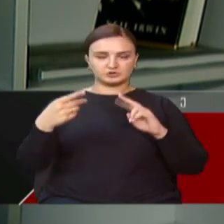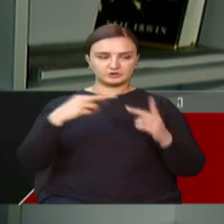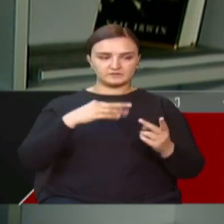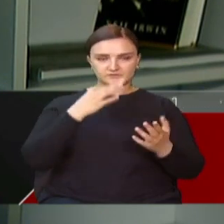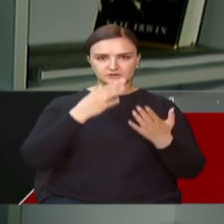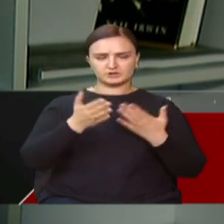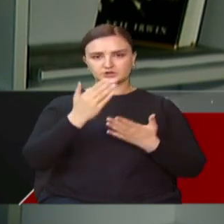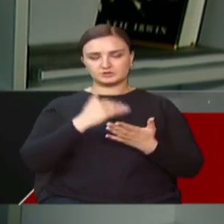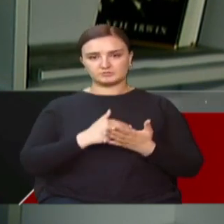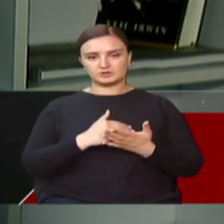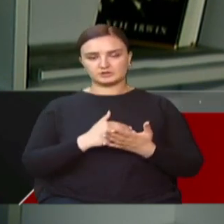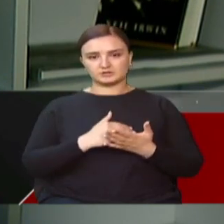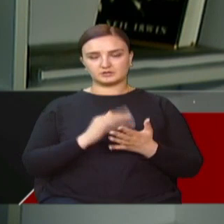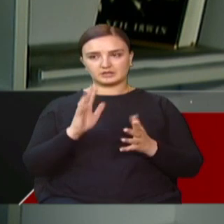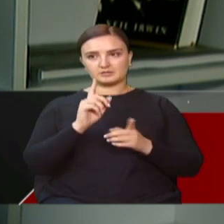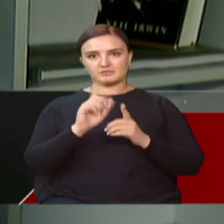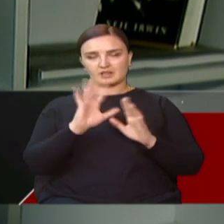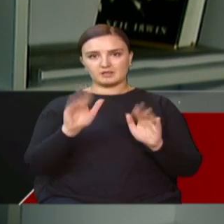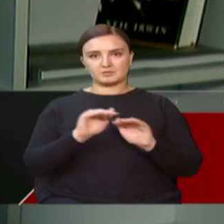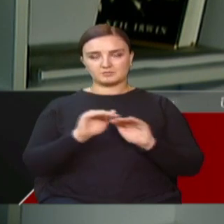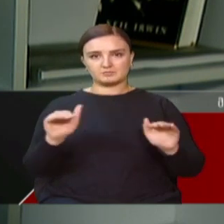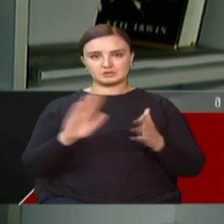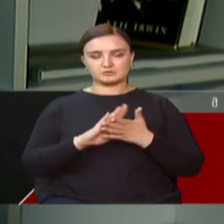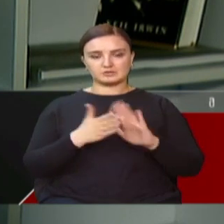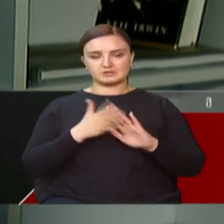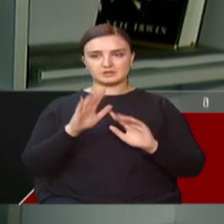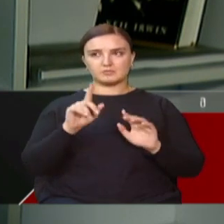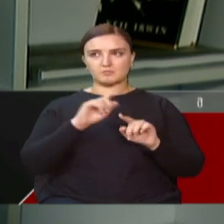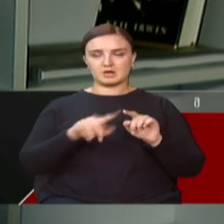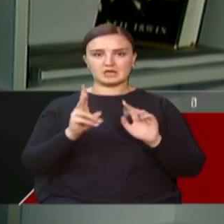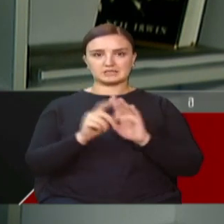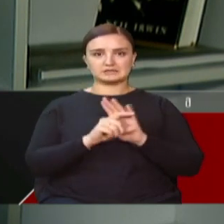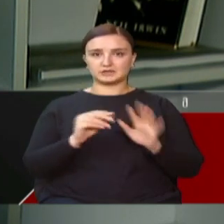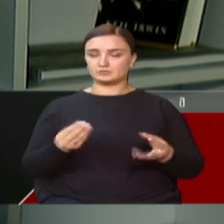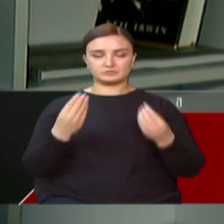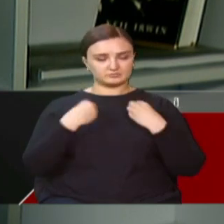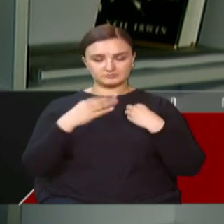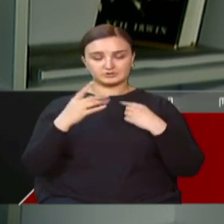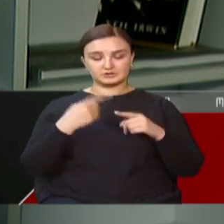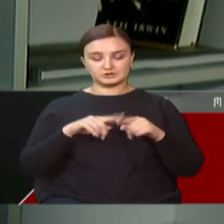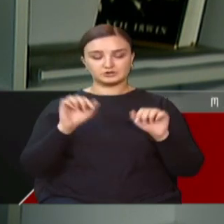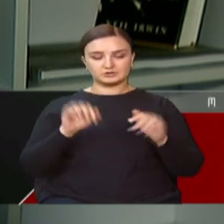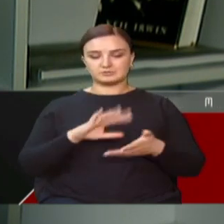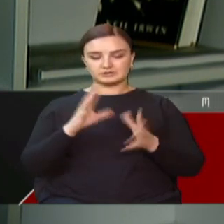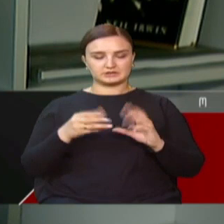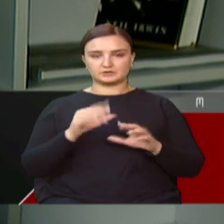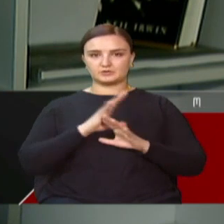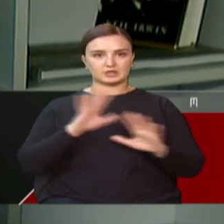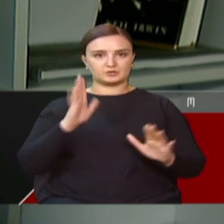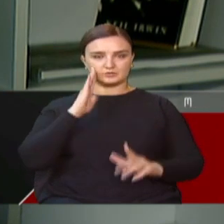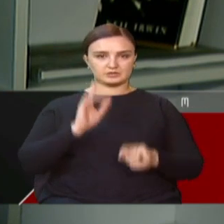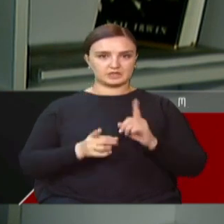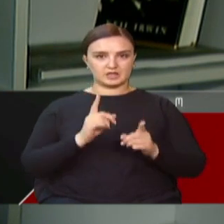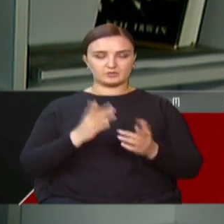მერე დაალაგდება ყველაფერი მერე უცებ გვაჩქებენ კანდიდატის სტატუსს არა შეიძლება ეს სცენარი საერთოდ არ იყოს რეალური